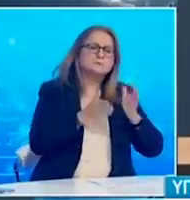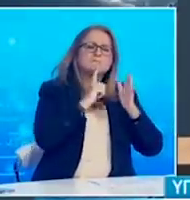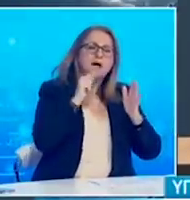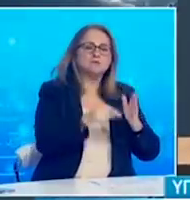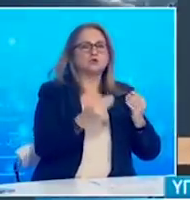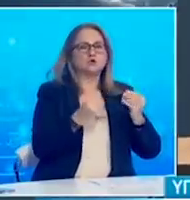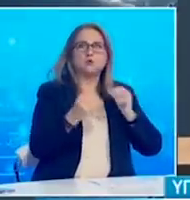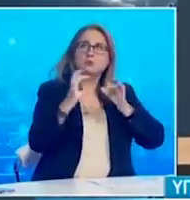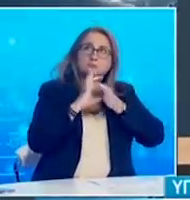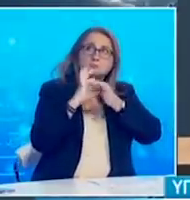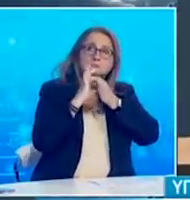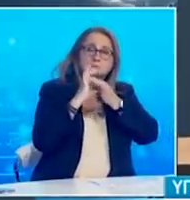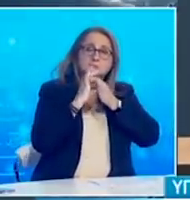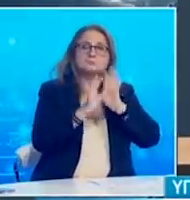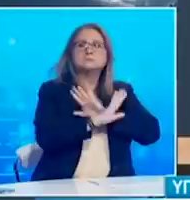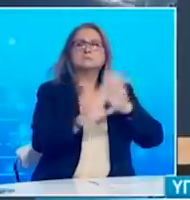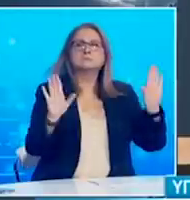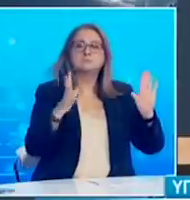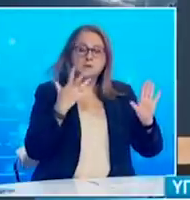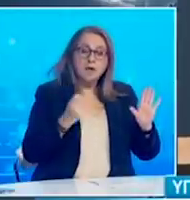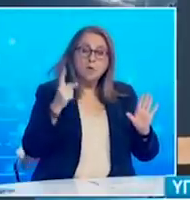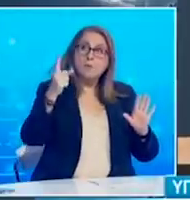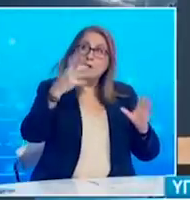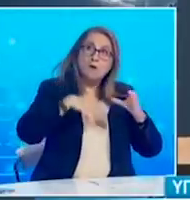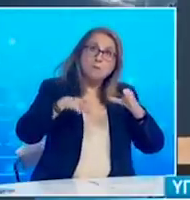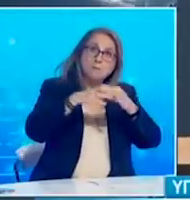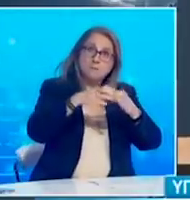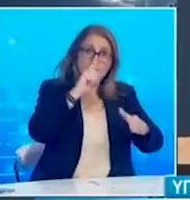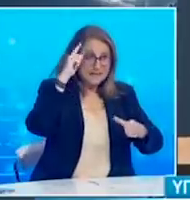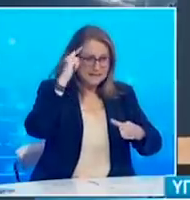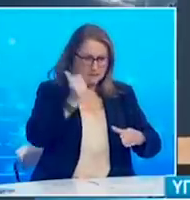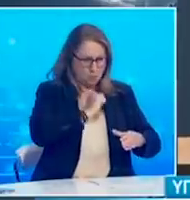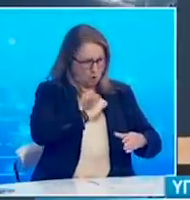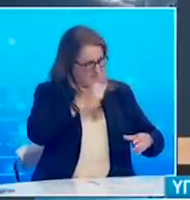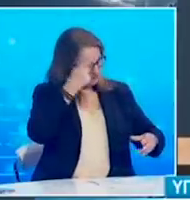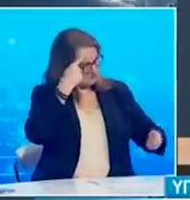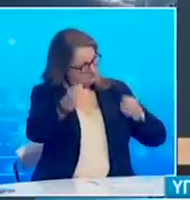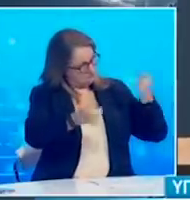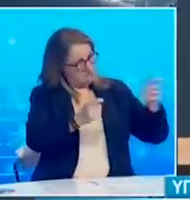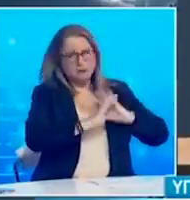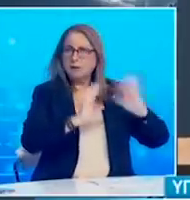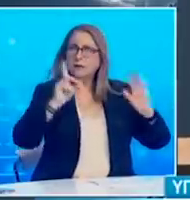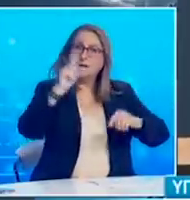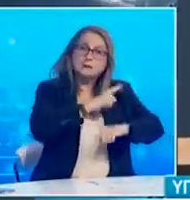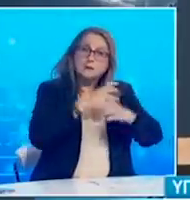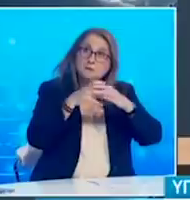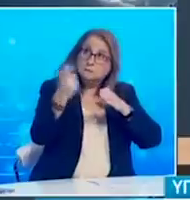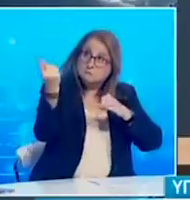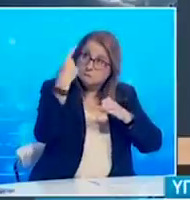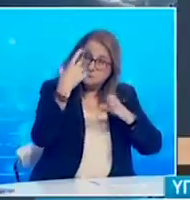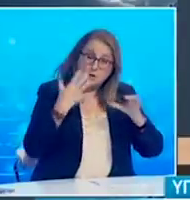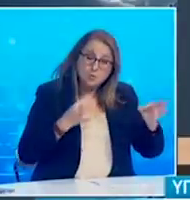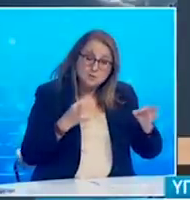Ό,τι αποφάσεις παίρνουμε βασίζονται σε συγκεκριμένα σχέδια. Δεν αυτοσχεδιάζει κανένας και το βασικότερο είναι ότι το